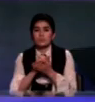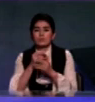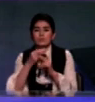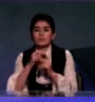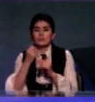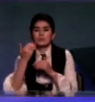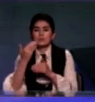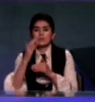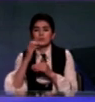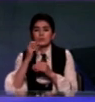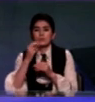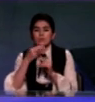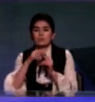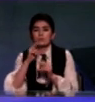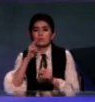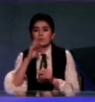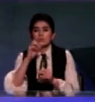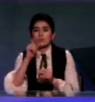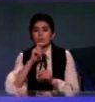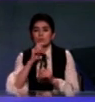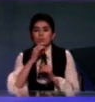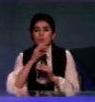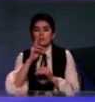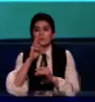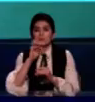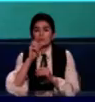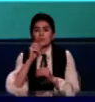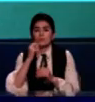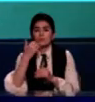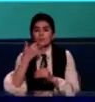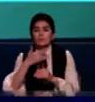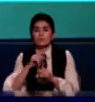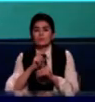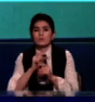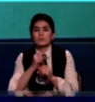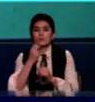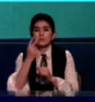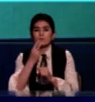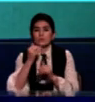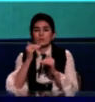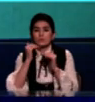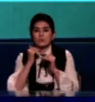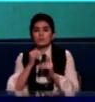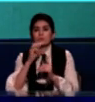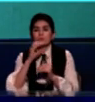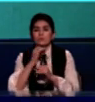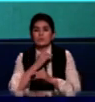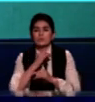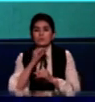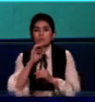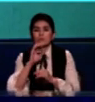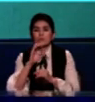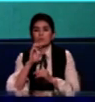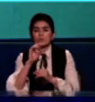ознакомились с сетевидной и диффузной нервной системой кишечно-полосных. Во втором этапе – стволовая нервная